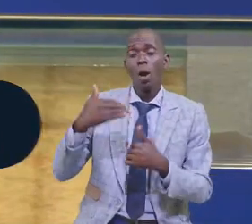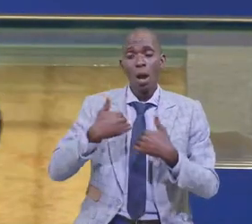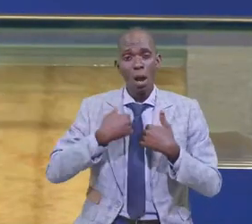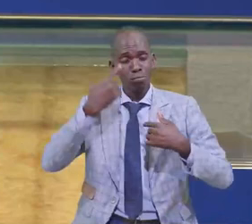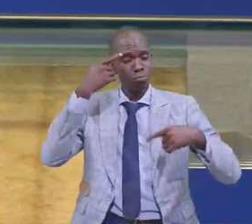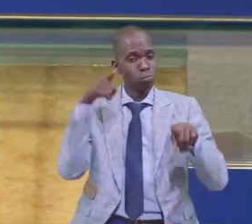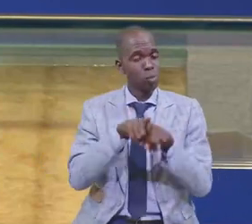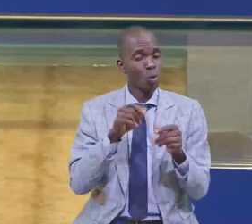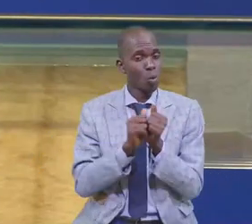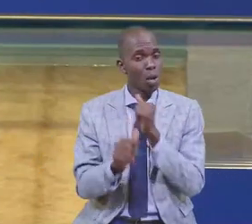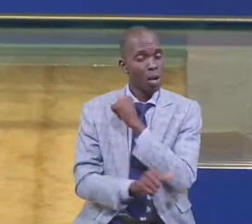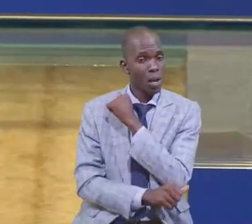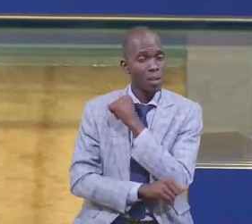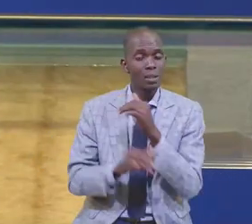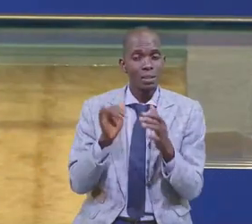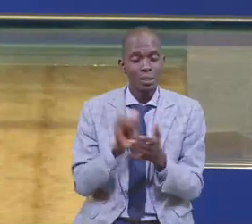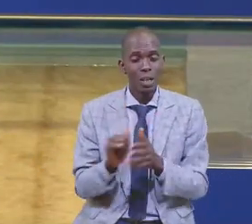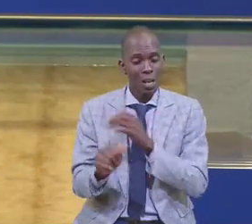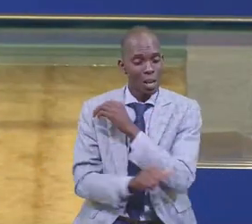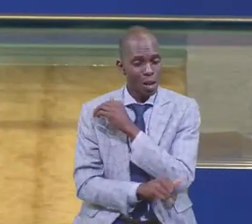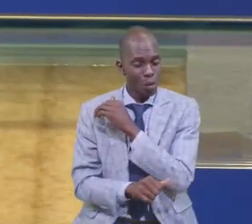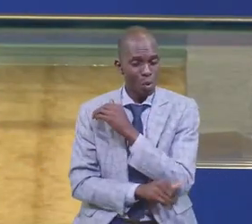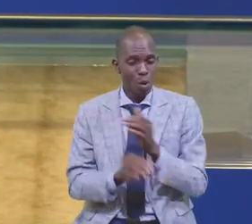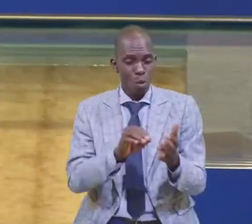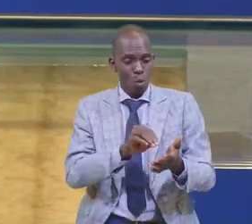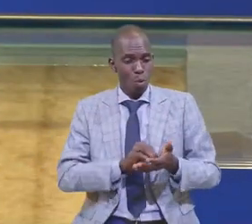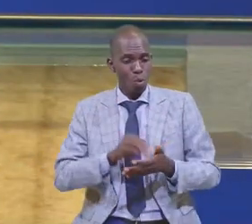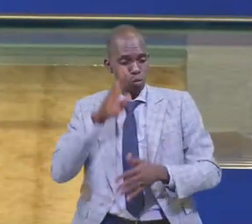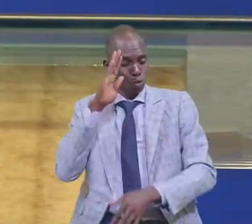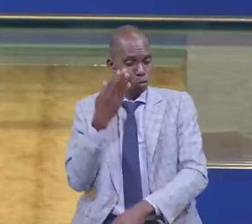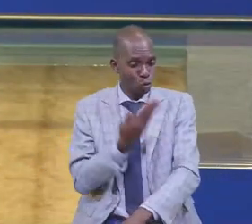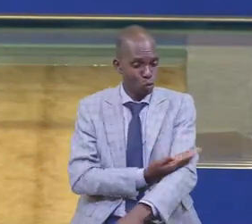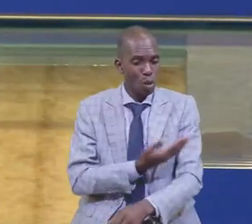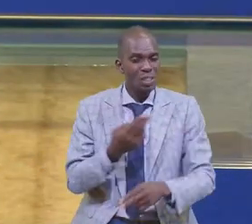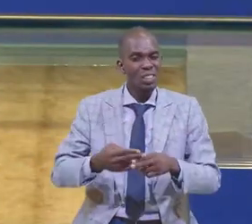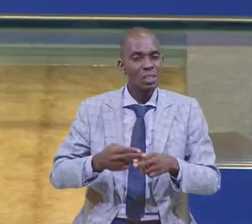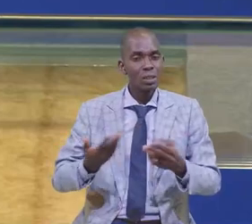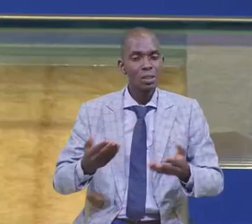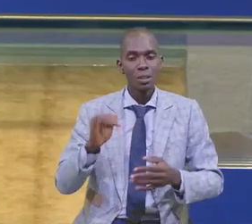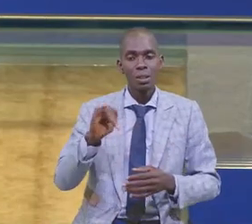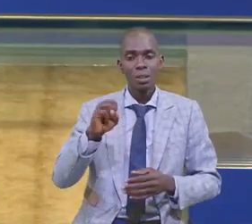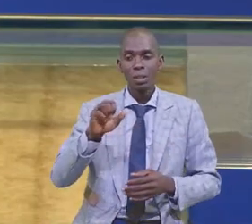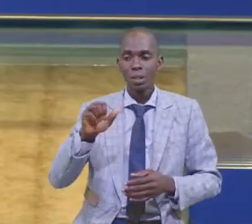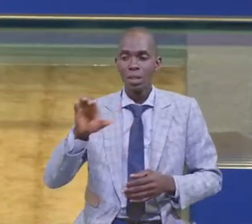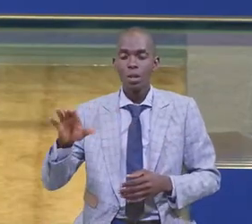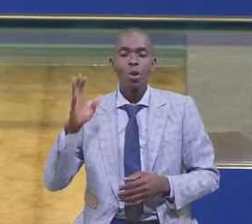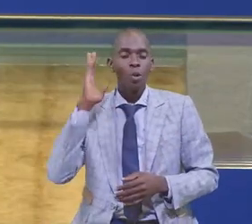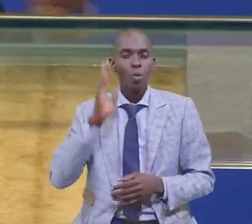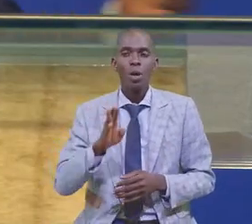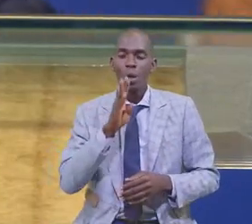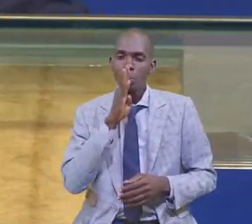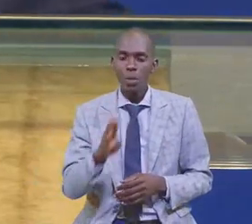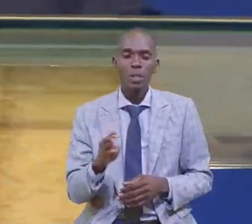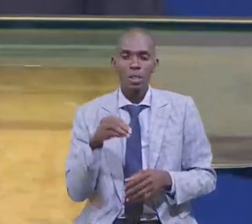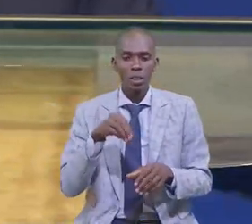que le fils qui proviendra d'Abraham, voici son nom, il sera